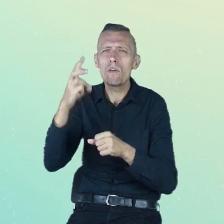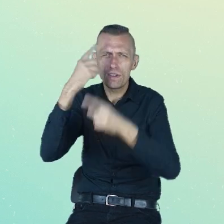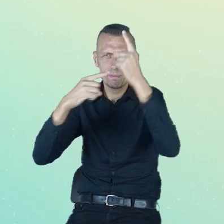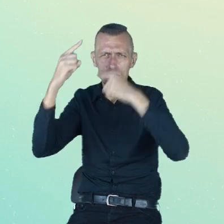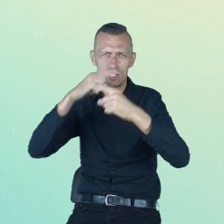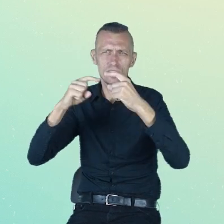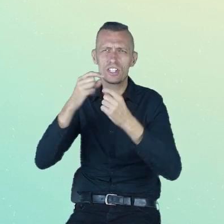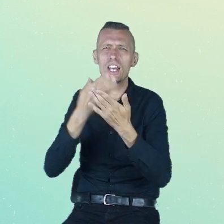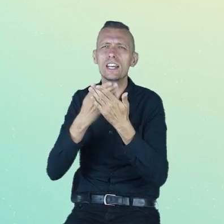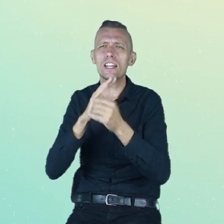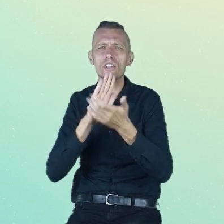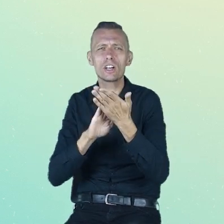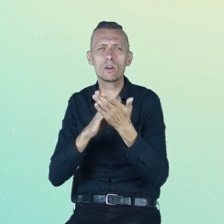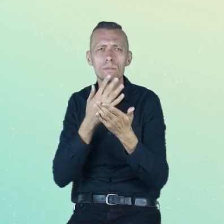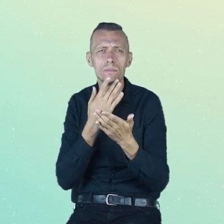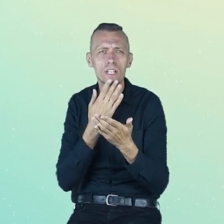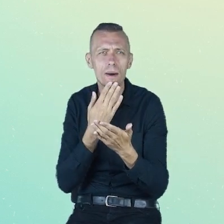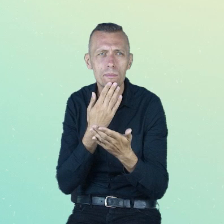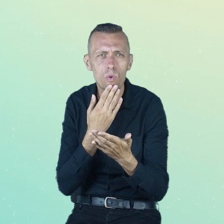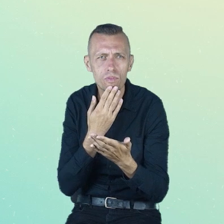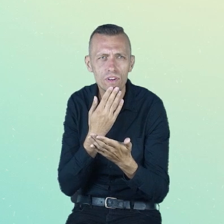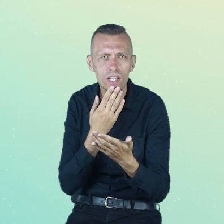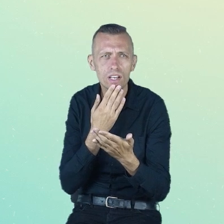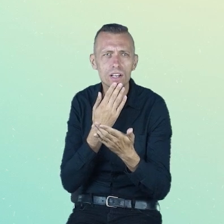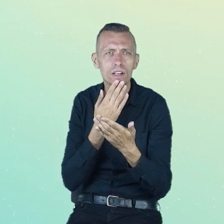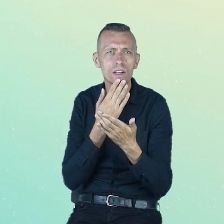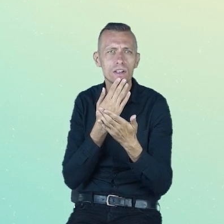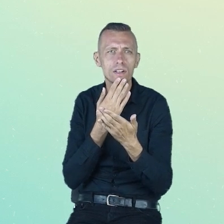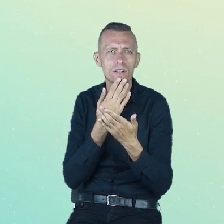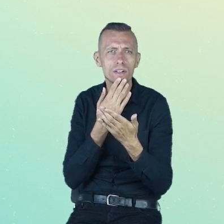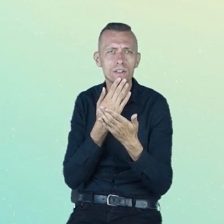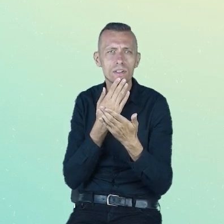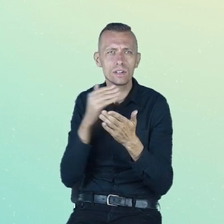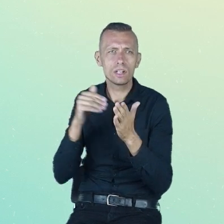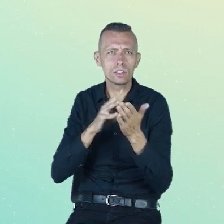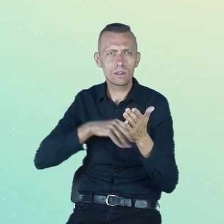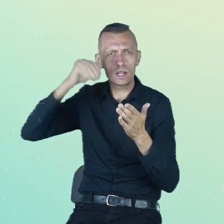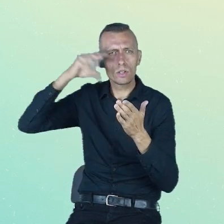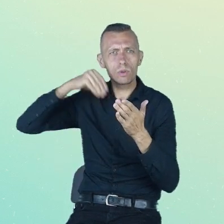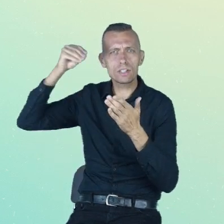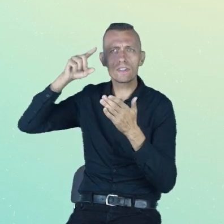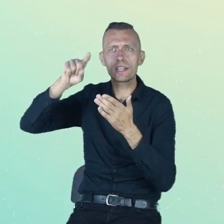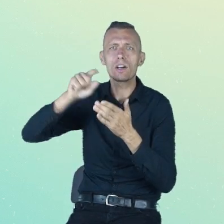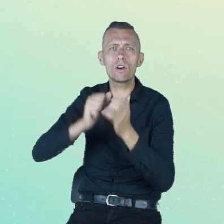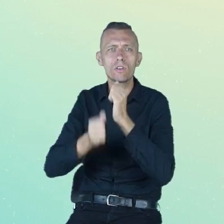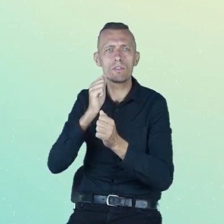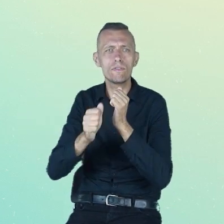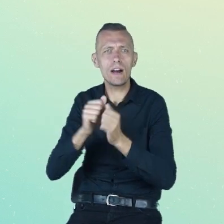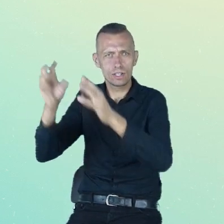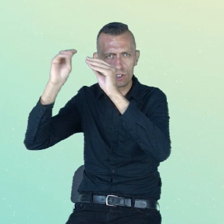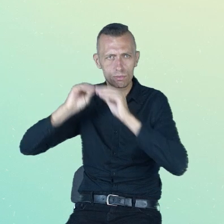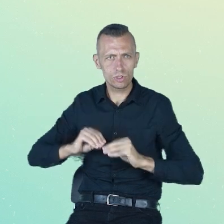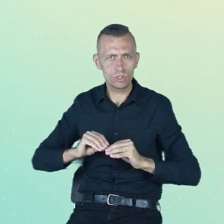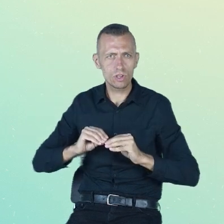on ducha, któremu dał w nas mieszkanie? A jeszcze większą łaskę okazuje w słowach,